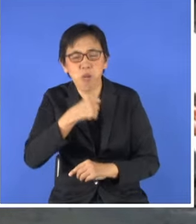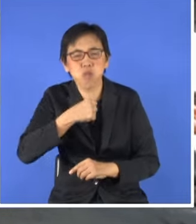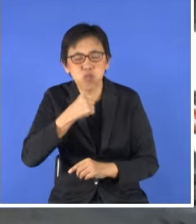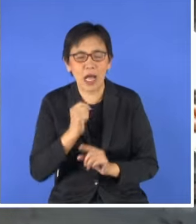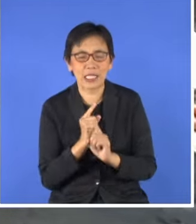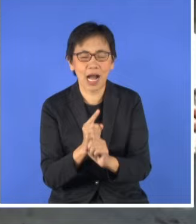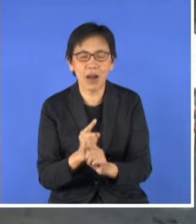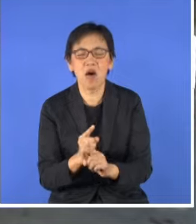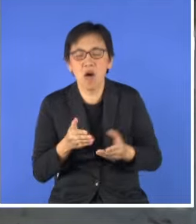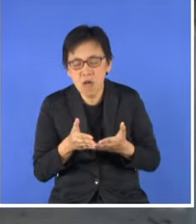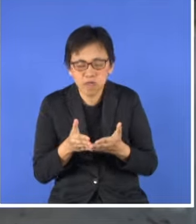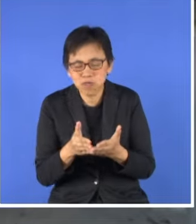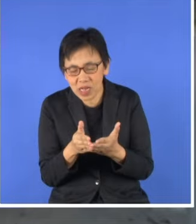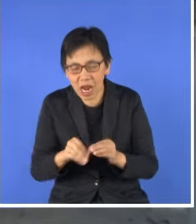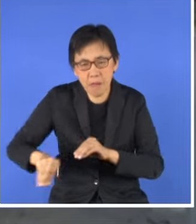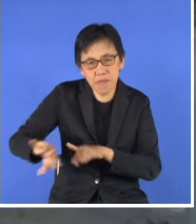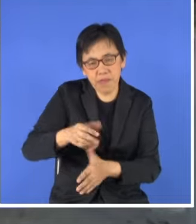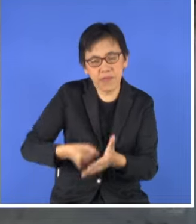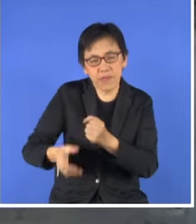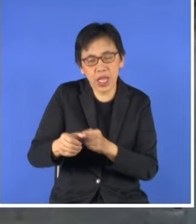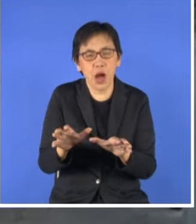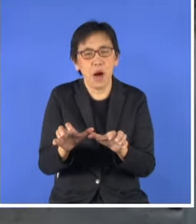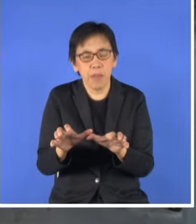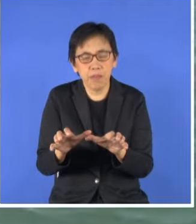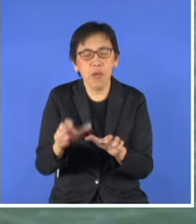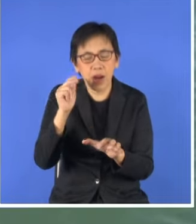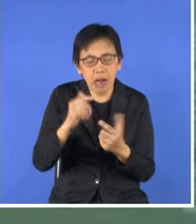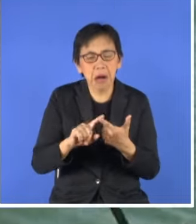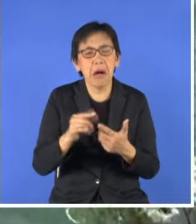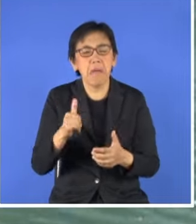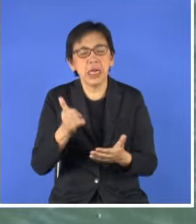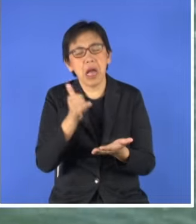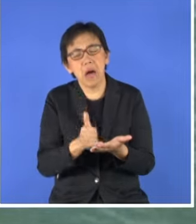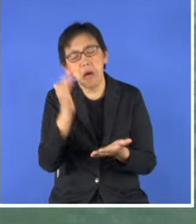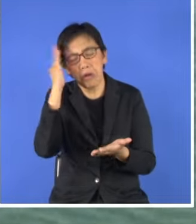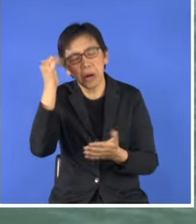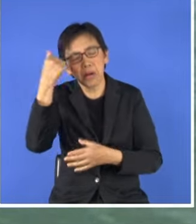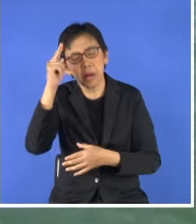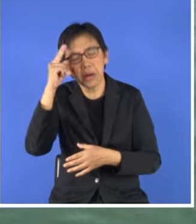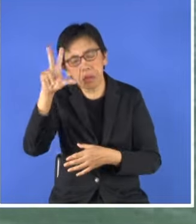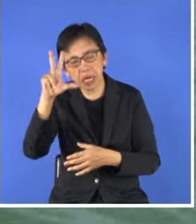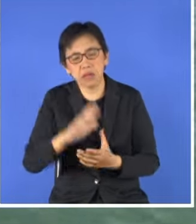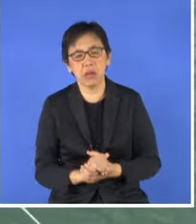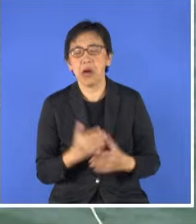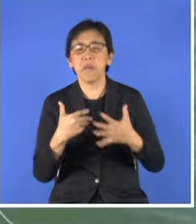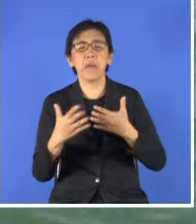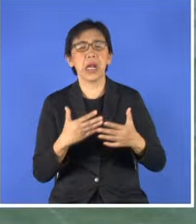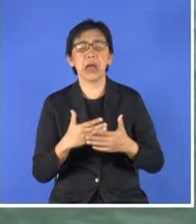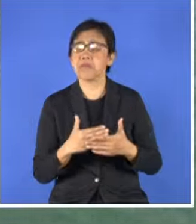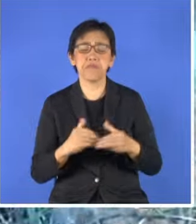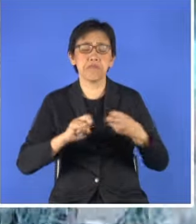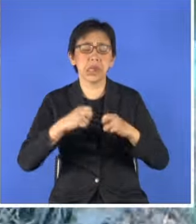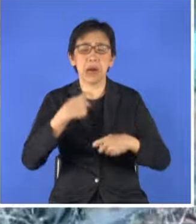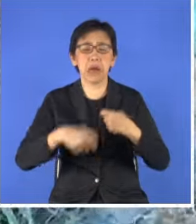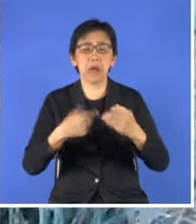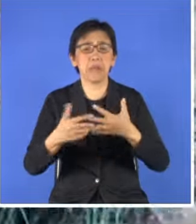รอบหรือวางอวนเนี่ยจับปูหมมาเอามาขายบางครั้งก็ต้องข้างคืนในเรือเนี่ย 2-3วันนะฮะน้องบอกว่าไม่กลัวความยากลำบากมี